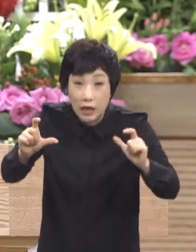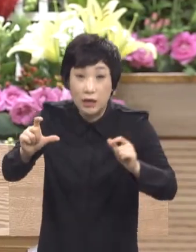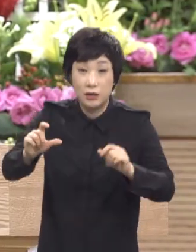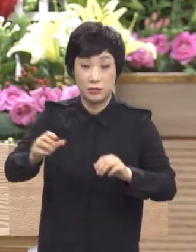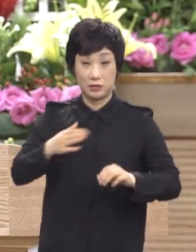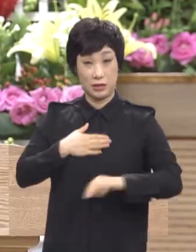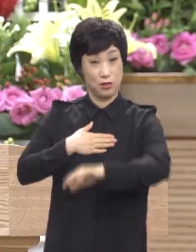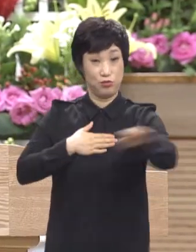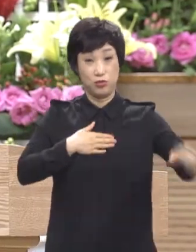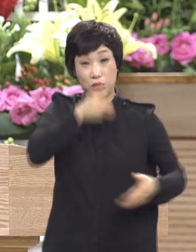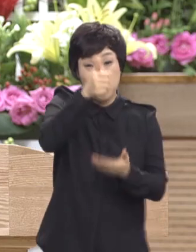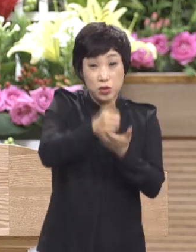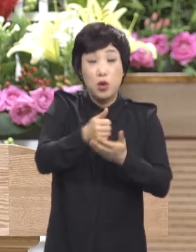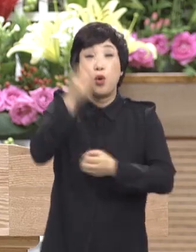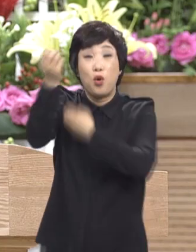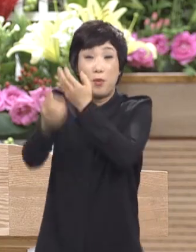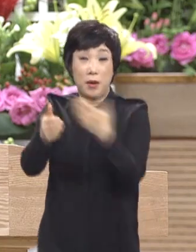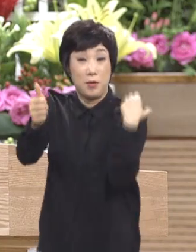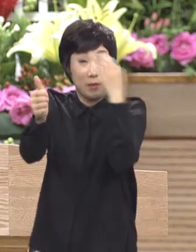우리 죄를 내놓으면